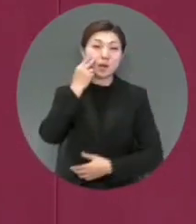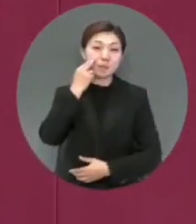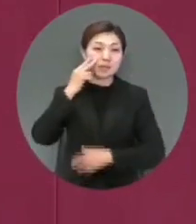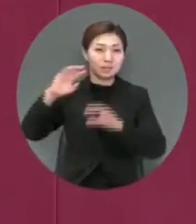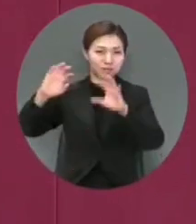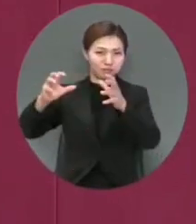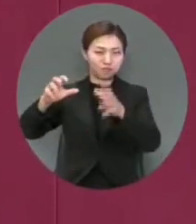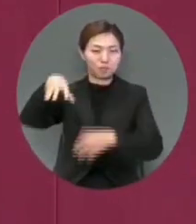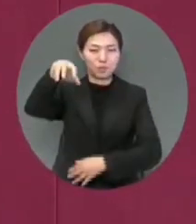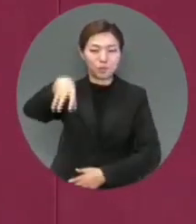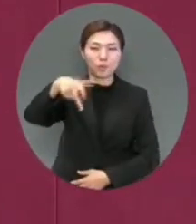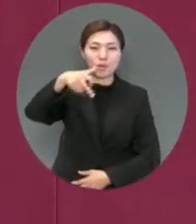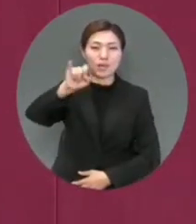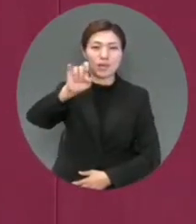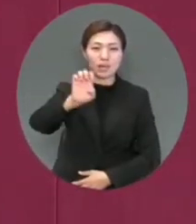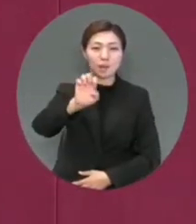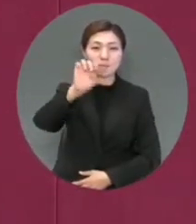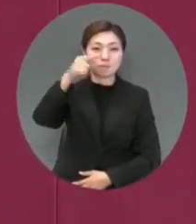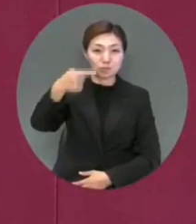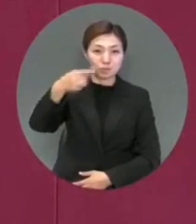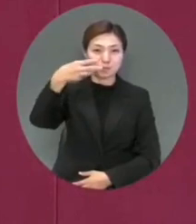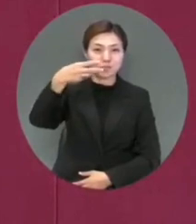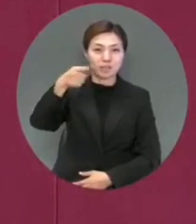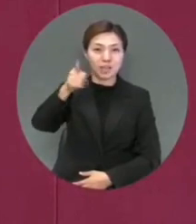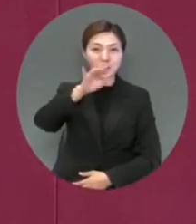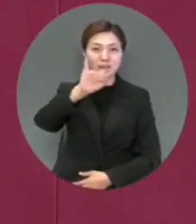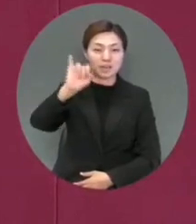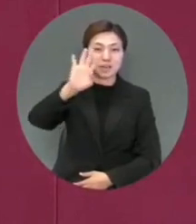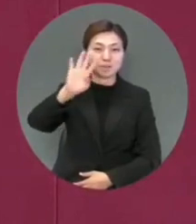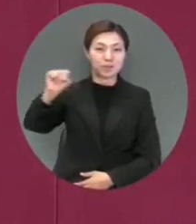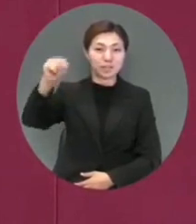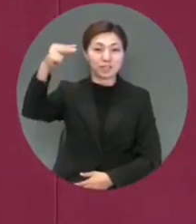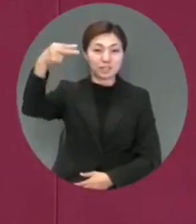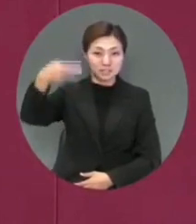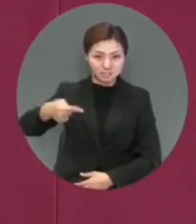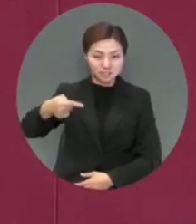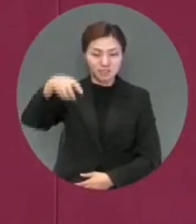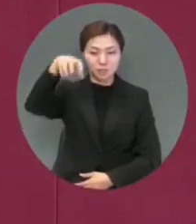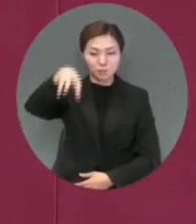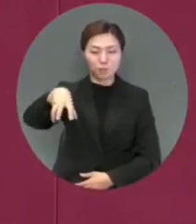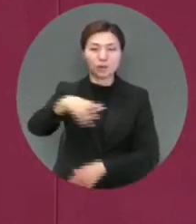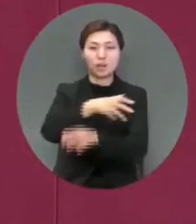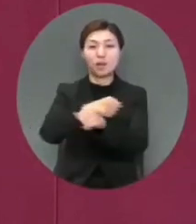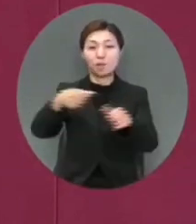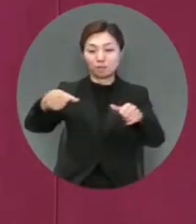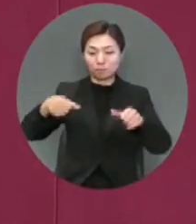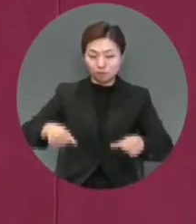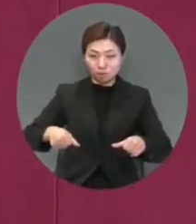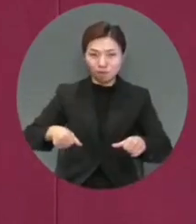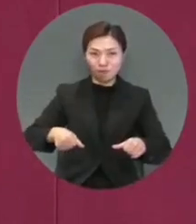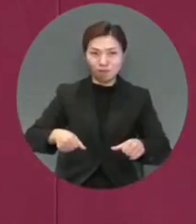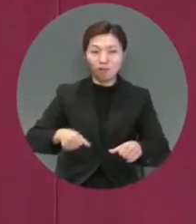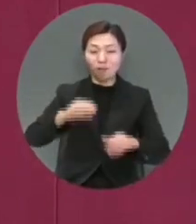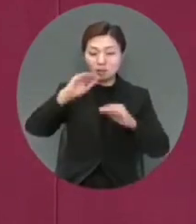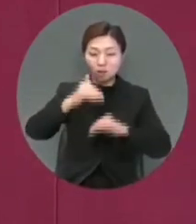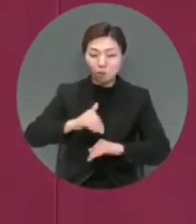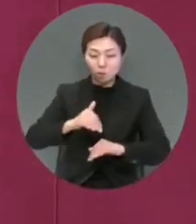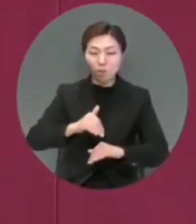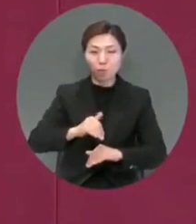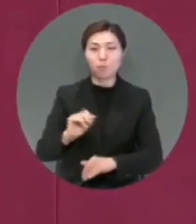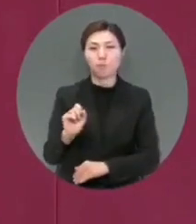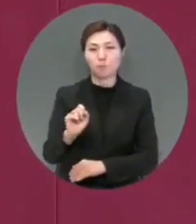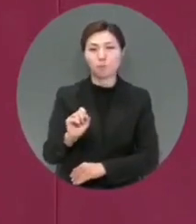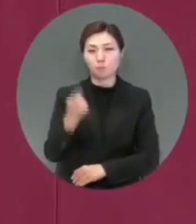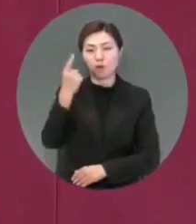체계를 기반으로 3국 간 첨단 기술 협력을 심화하는 동시에 인테리어지역과